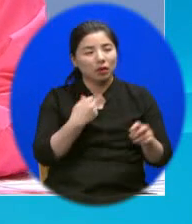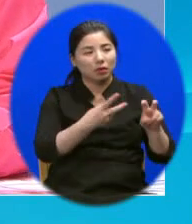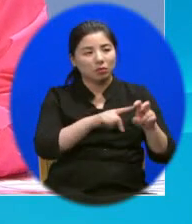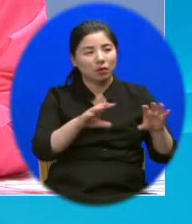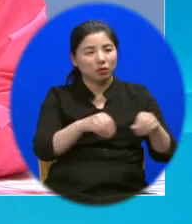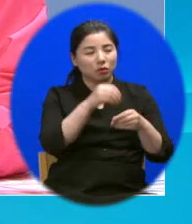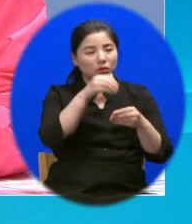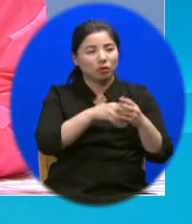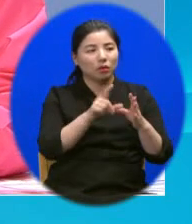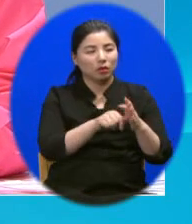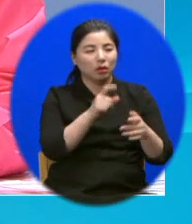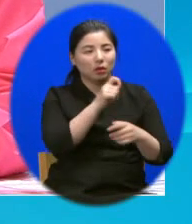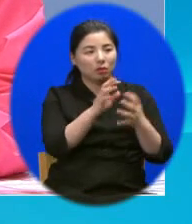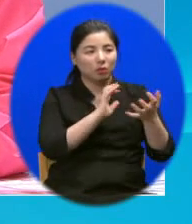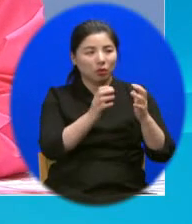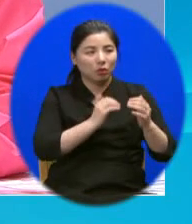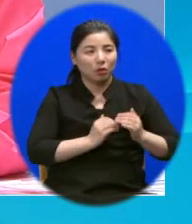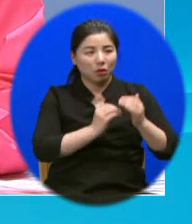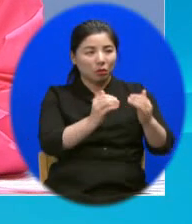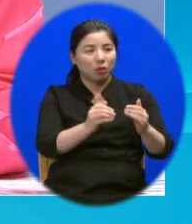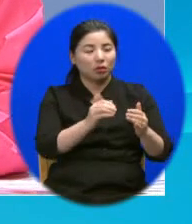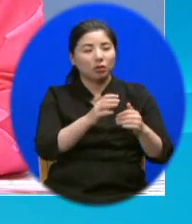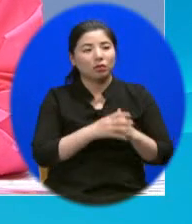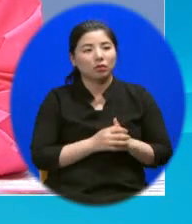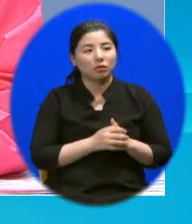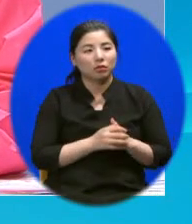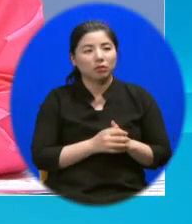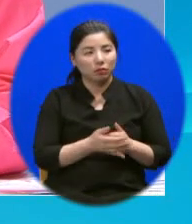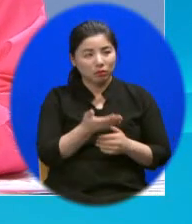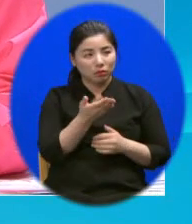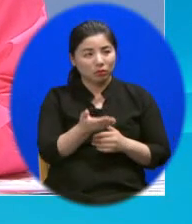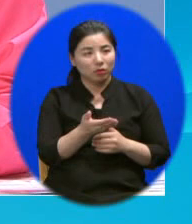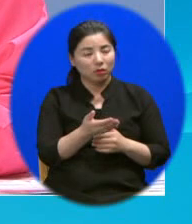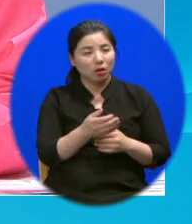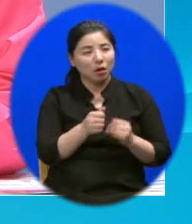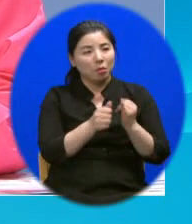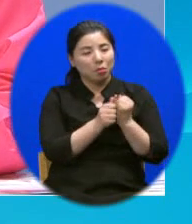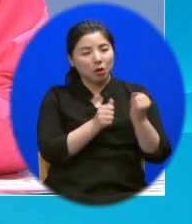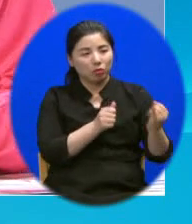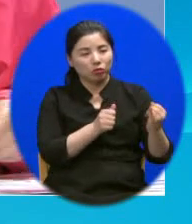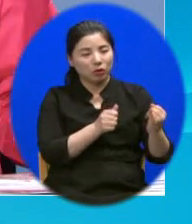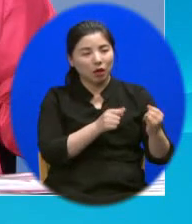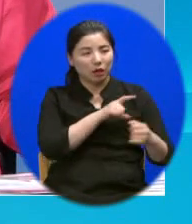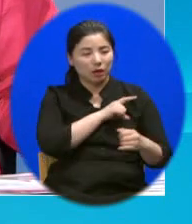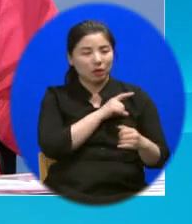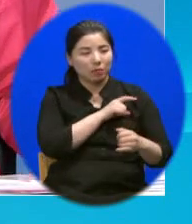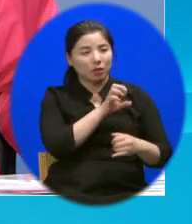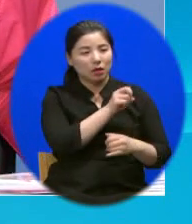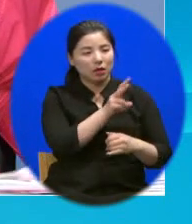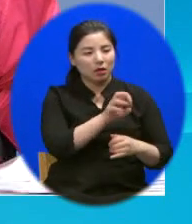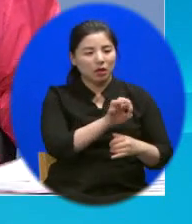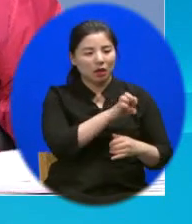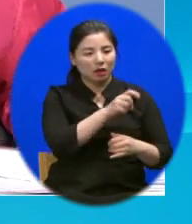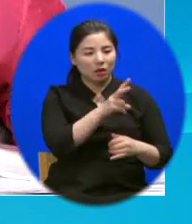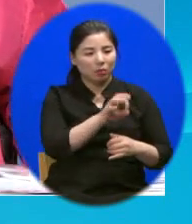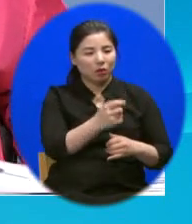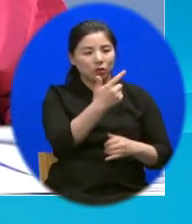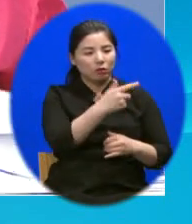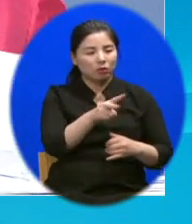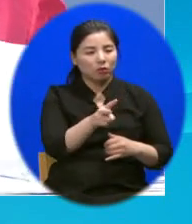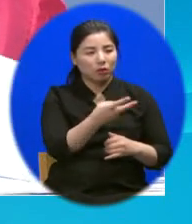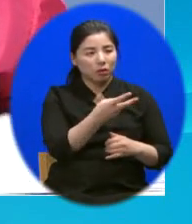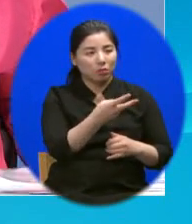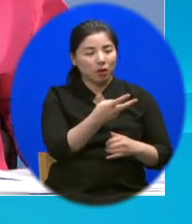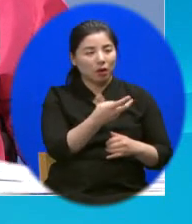때 tv 틀어 온 과정에서 경우 분께서 배우자 명의로 양평의 전체 6280 평생의